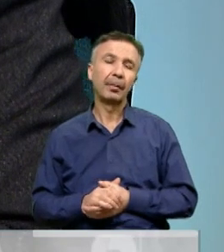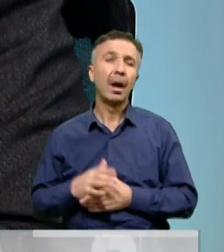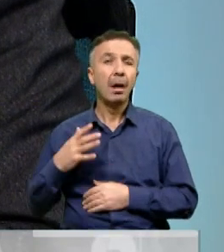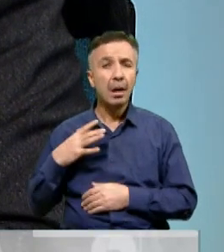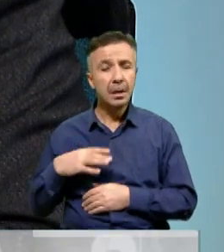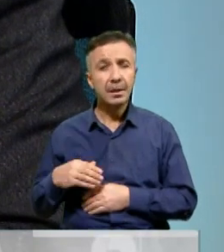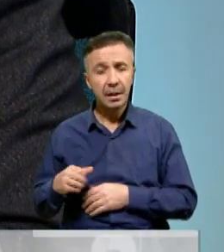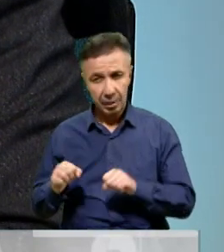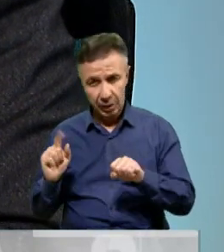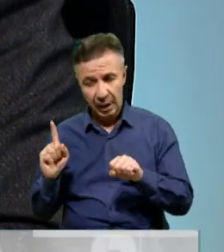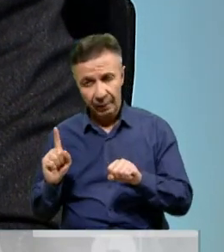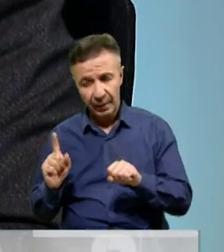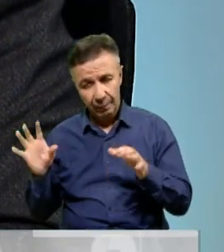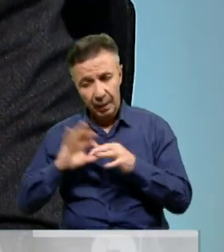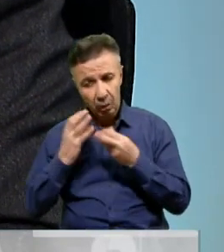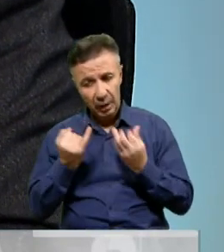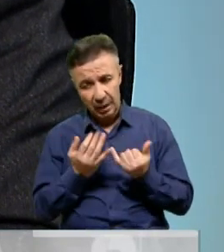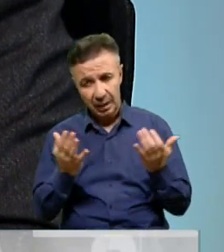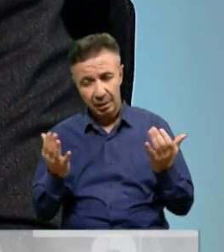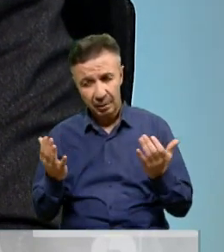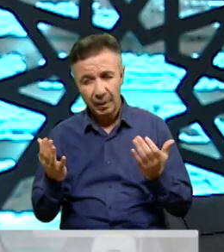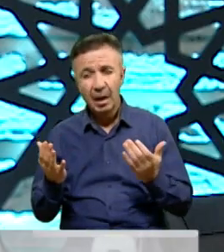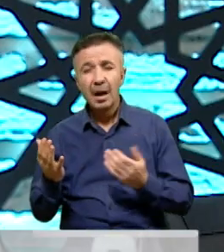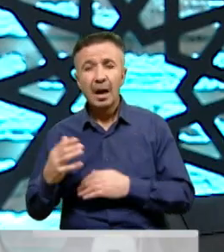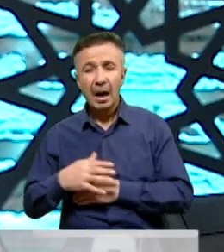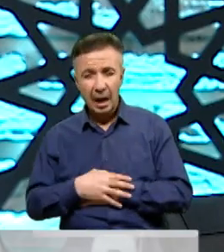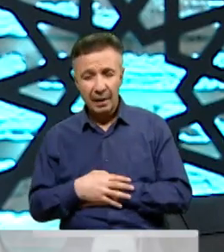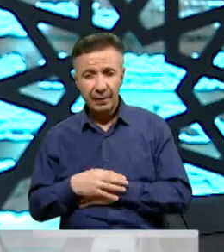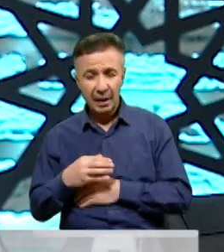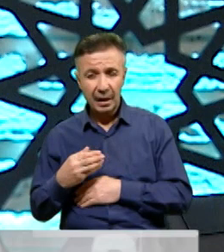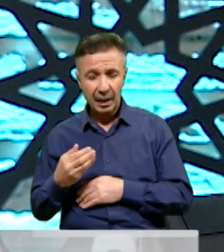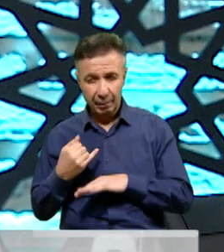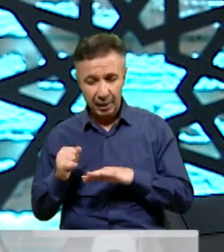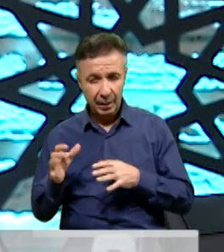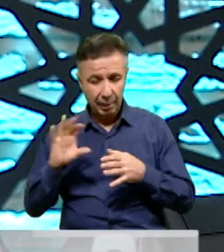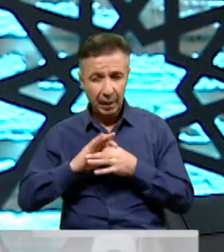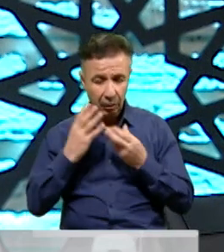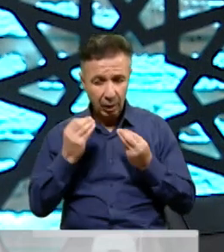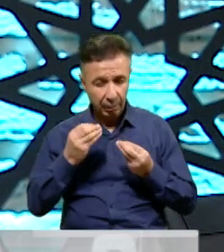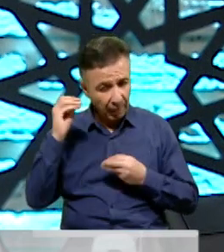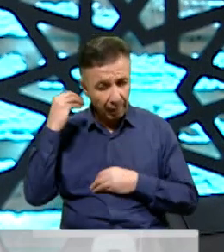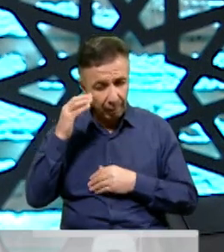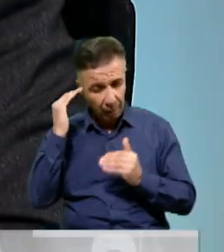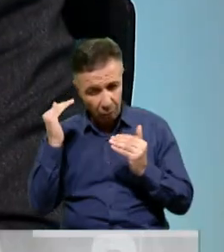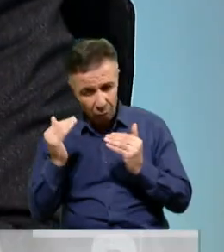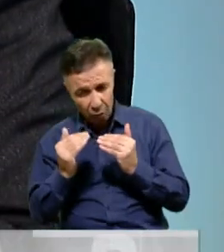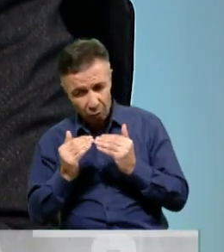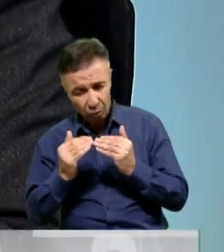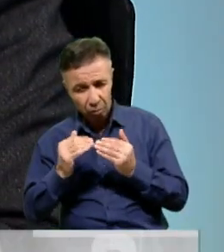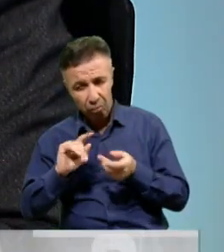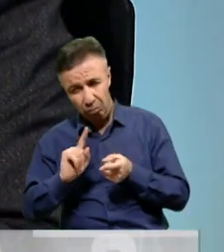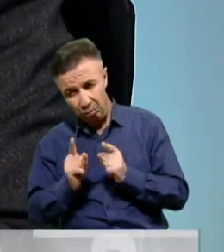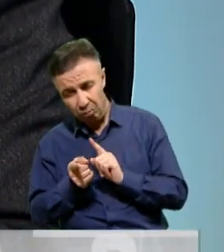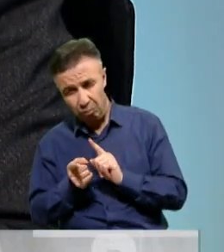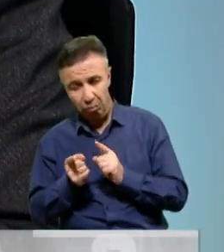İster Şafii bir kardeşimiz Hanefi bir imama uysun, ister Hanefi bir kardeşimiz Şafii bir imama uysun.